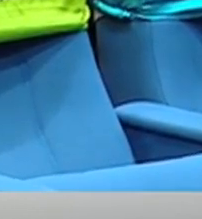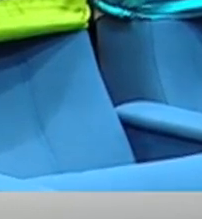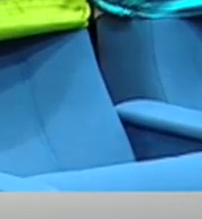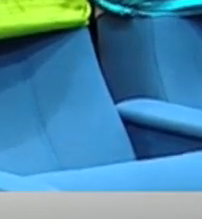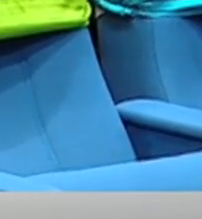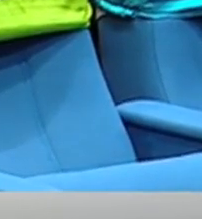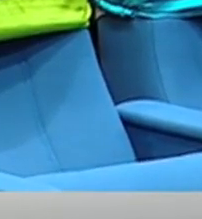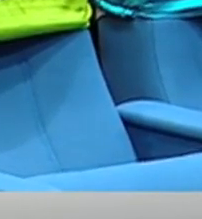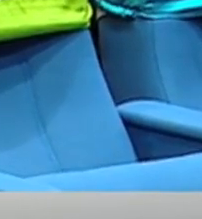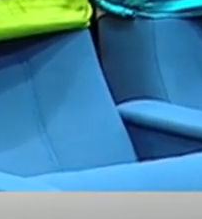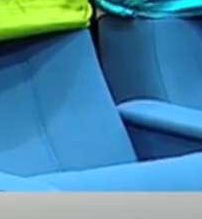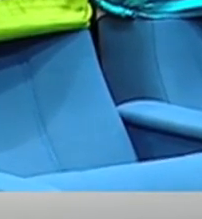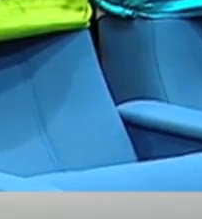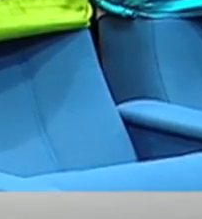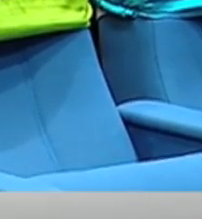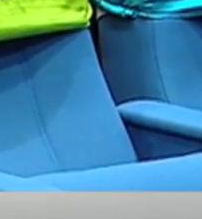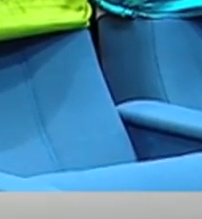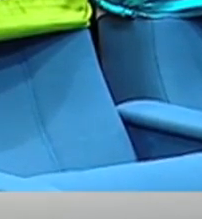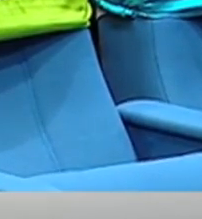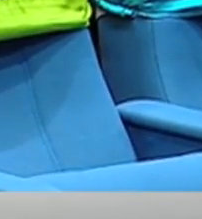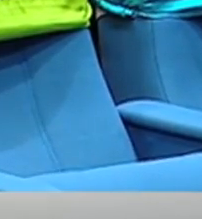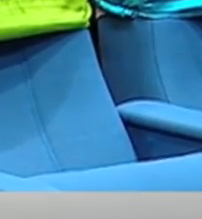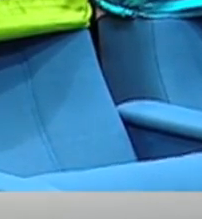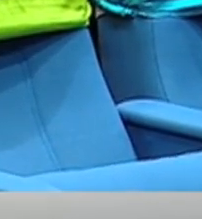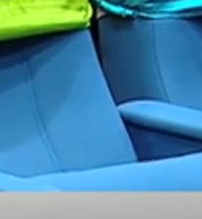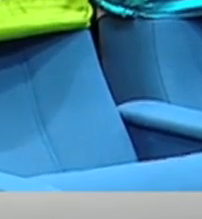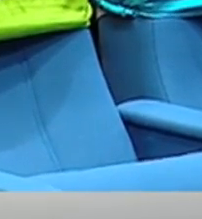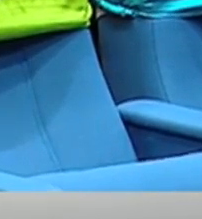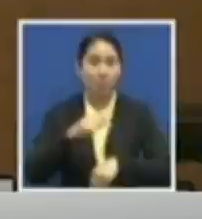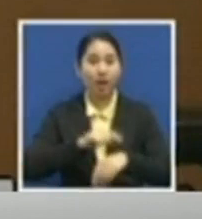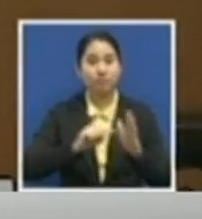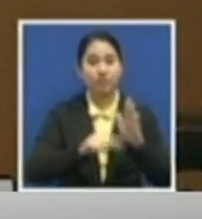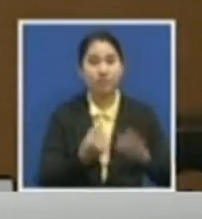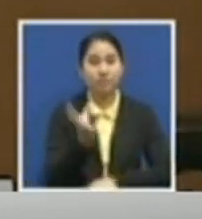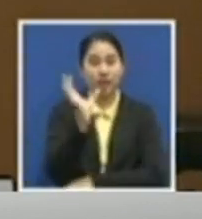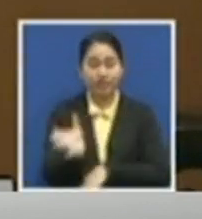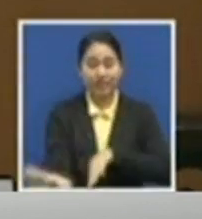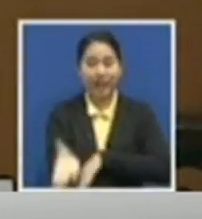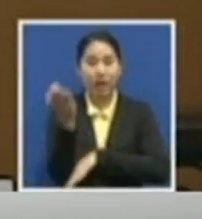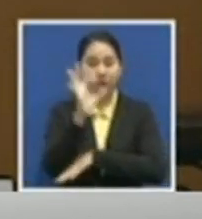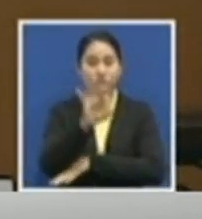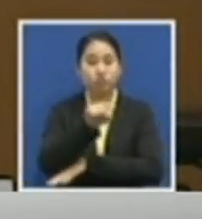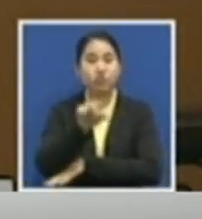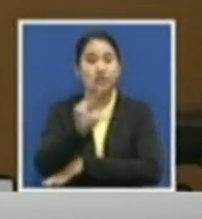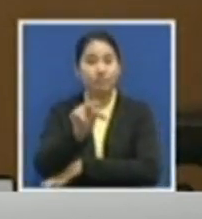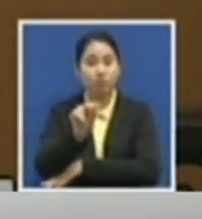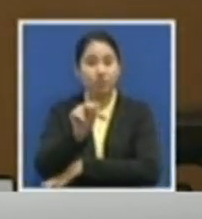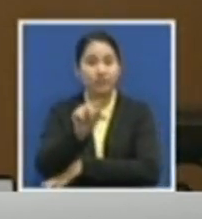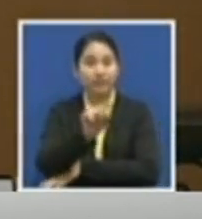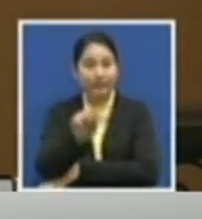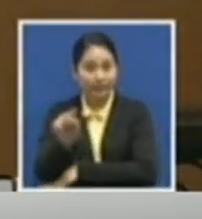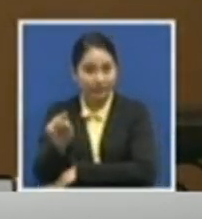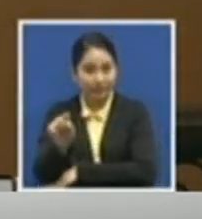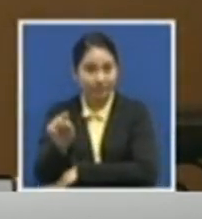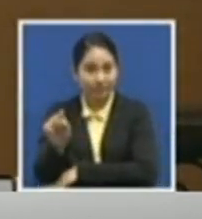แต่อันนี้คือผมคิดว่านี่คือบรรยากาศภาพรวมของอภิปรายซึ่ง ซึ่งโอเคน่าสนใจว่านี่นี่นี่ก็จุ